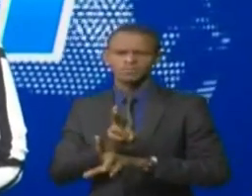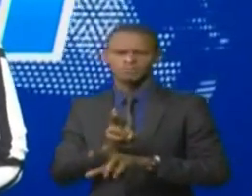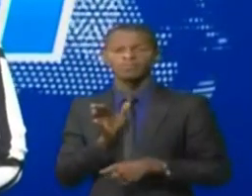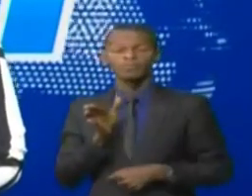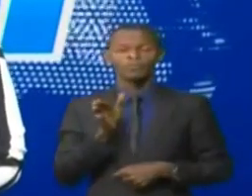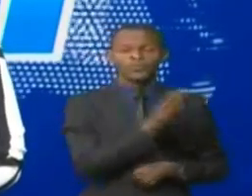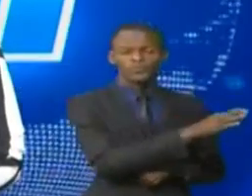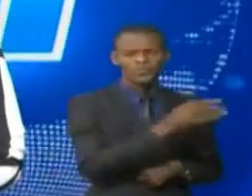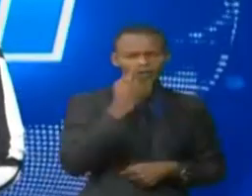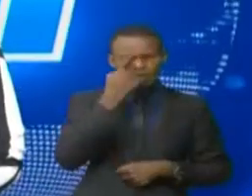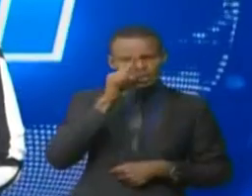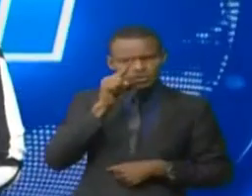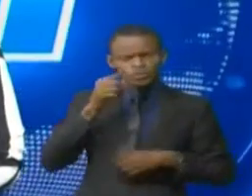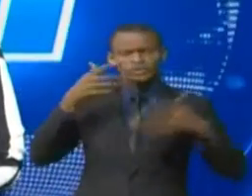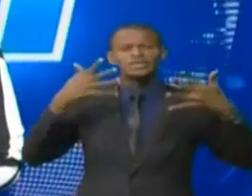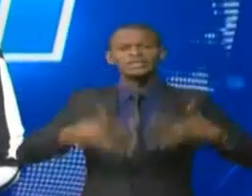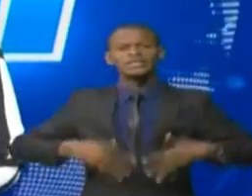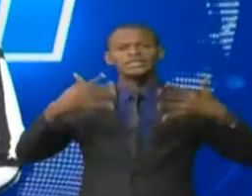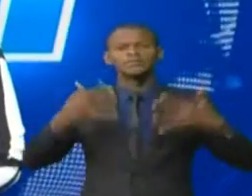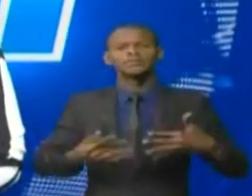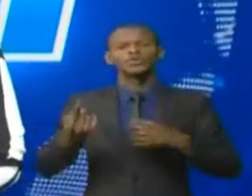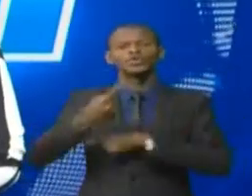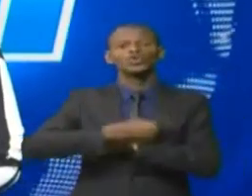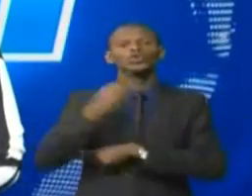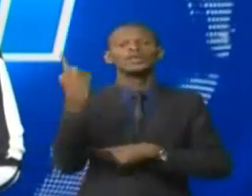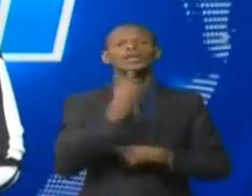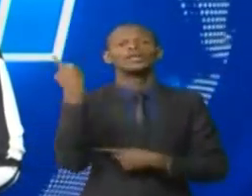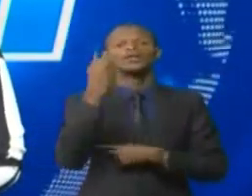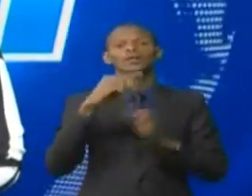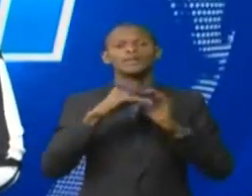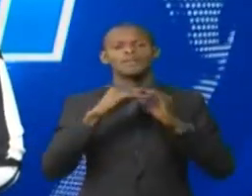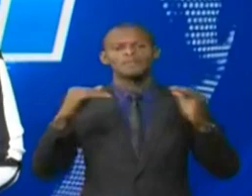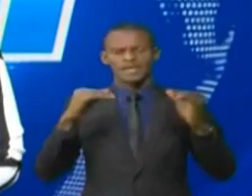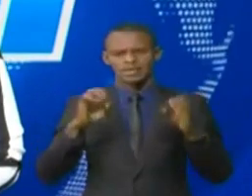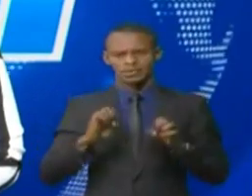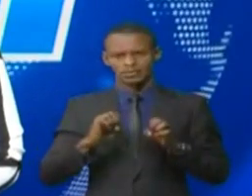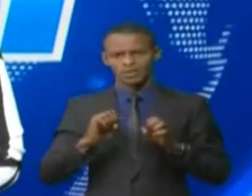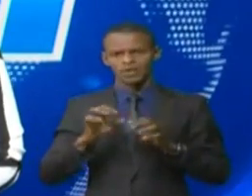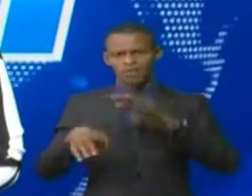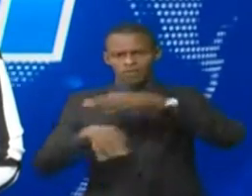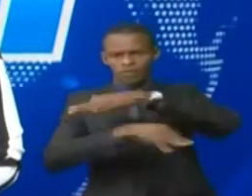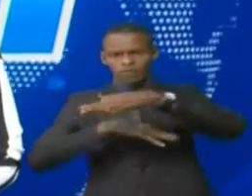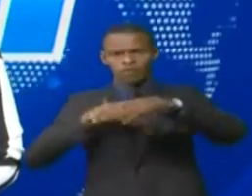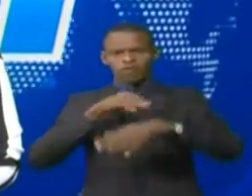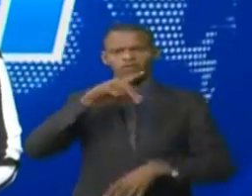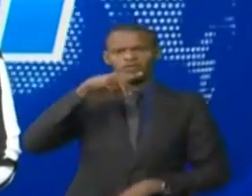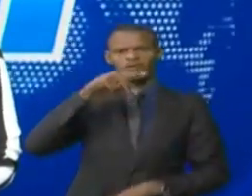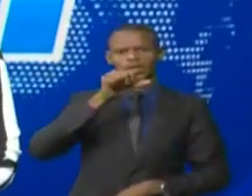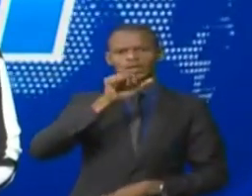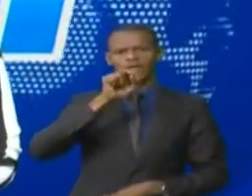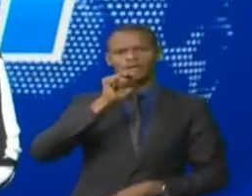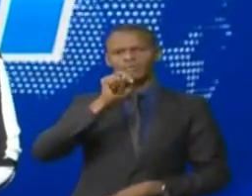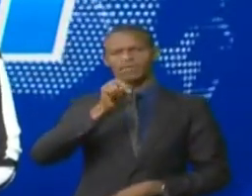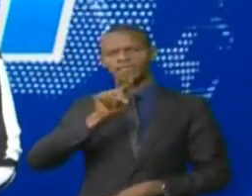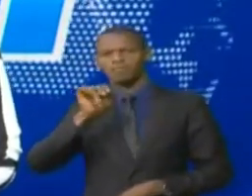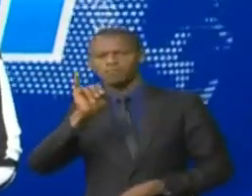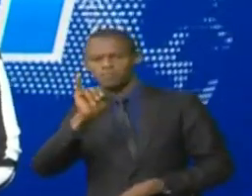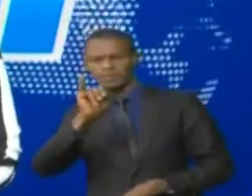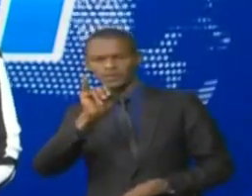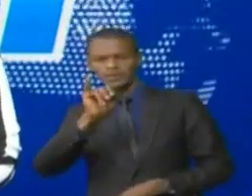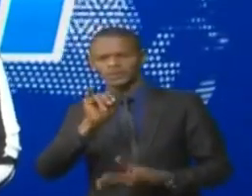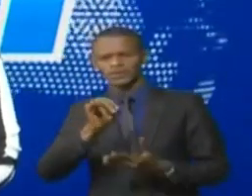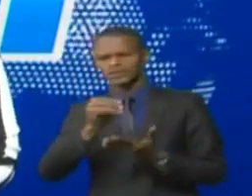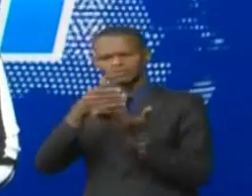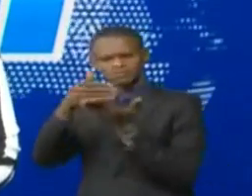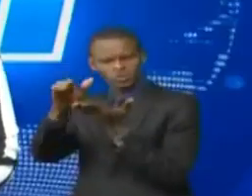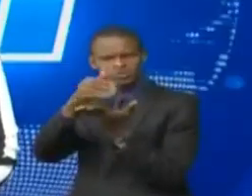Avec la célébration de la Journée internationale de la paix, la Fondation Pagdi a procédé dernièrement à la distribution des fournitures scolaires dans quelques établissements scolaires